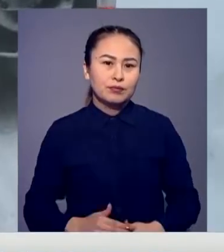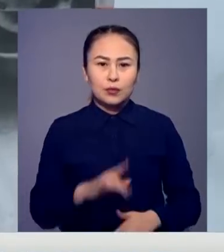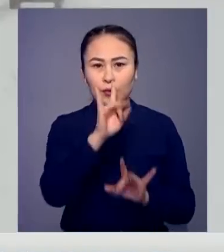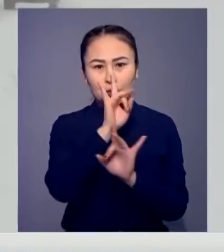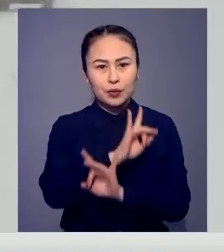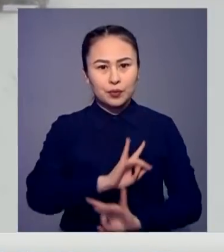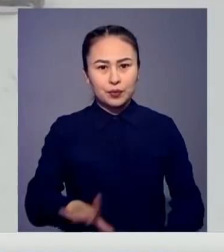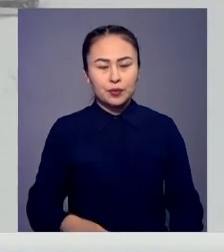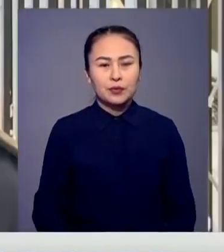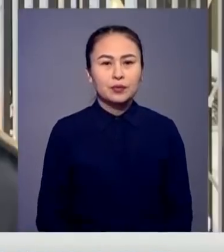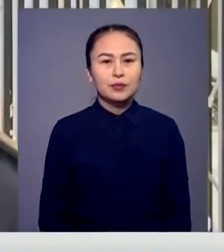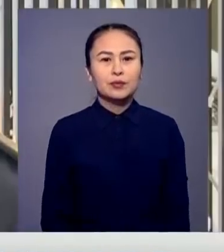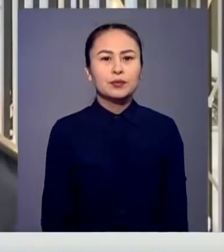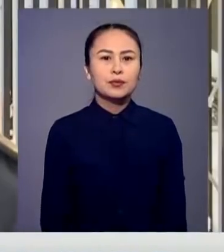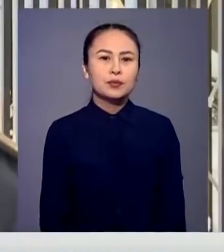төмендемейді.